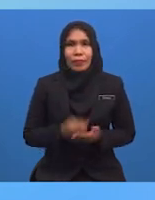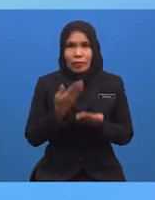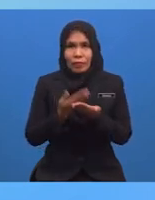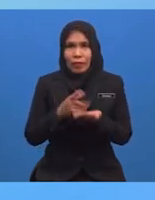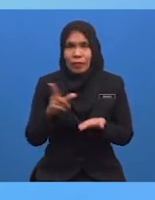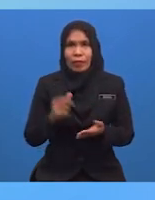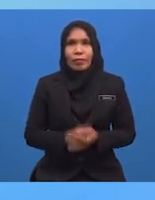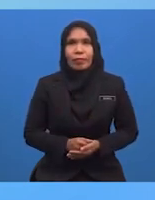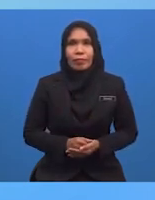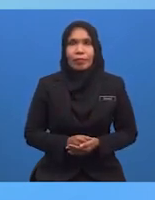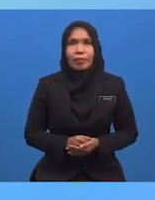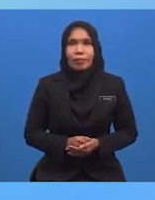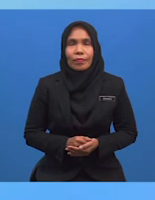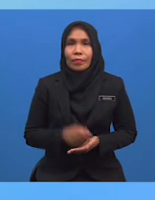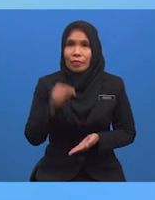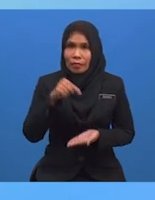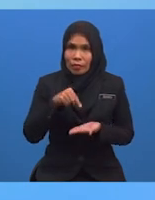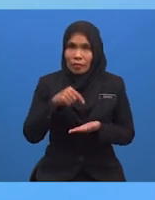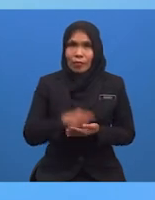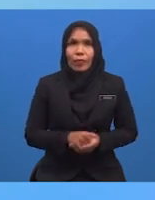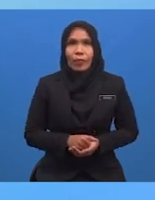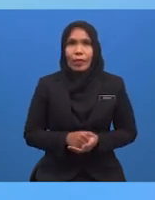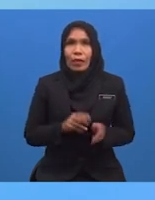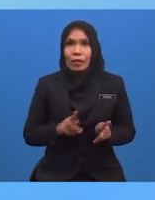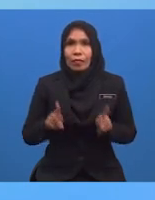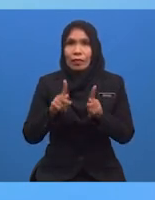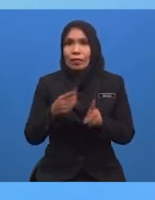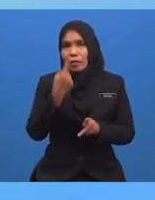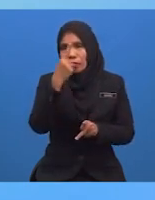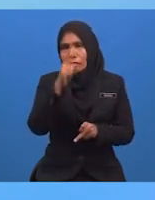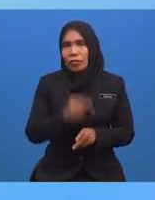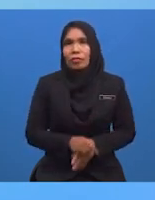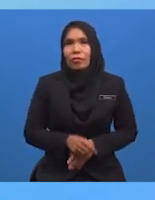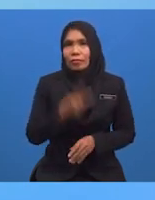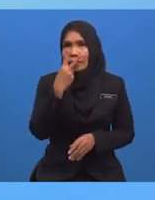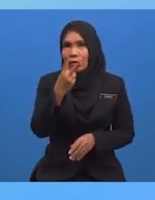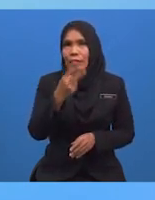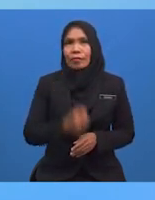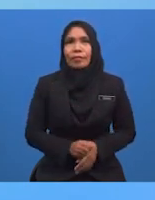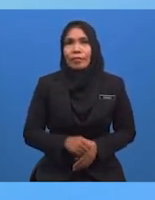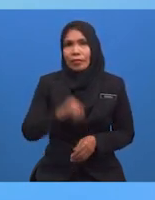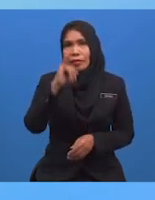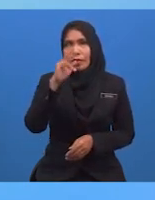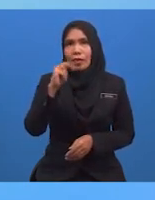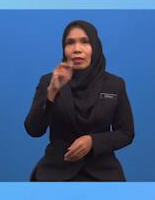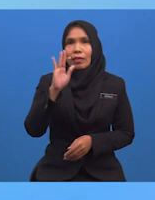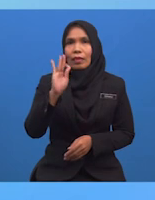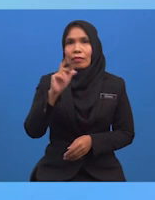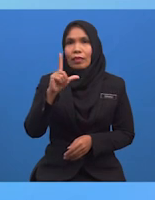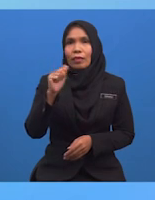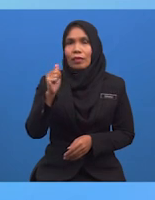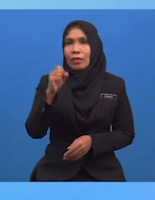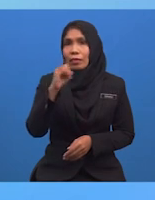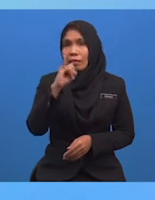Baiklah, seterusnya di sini penting untuk kita lihat bagaimana inflasi boleh